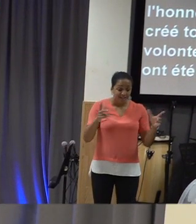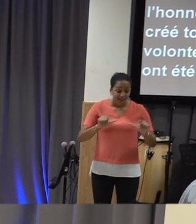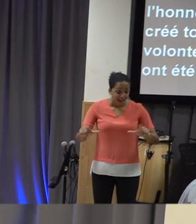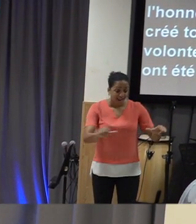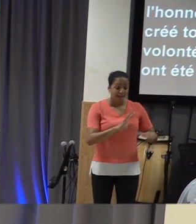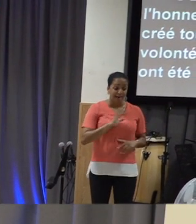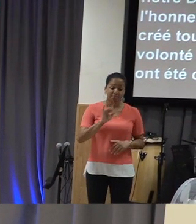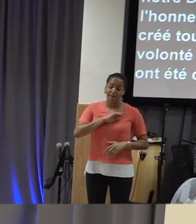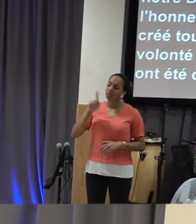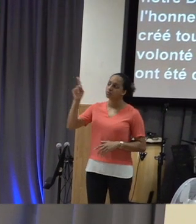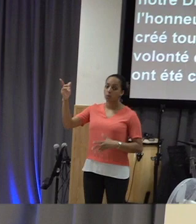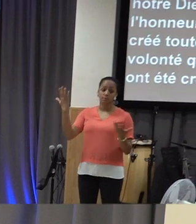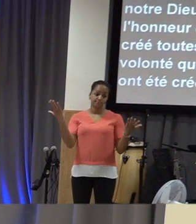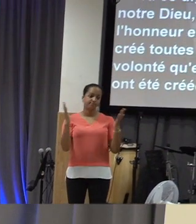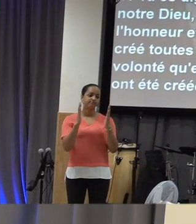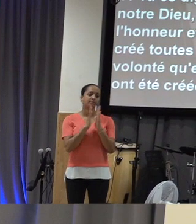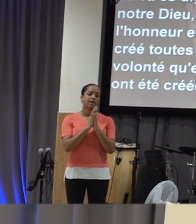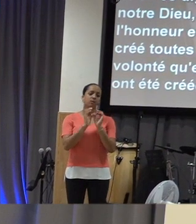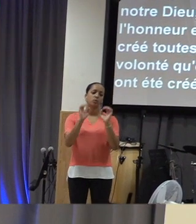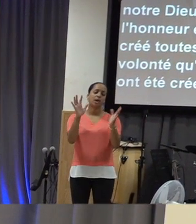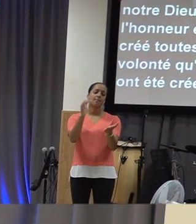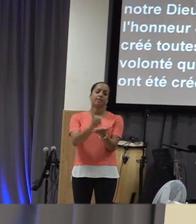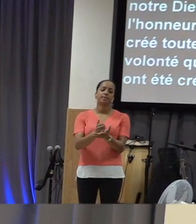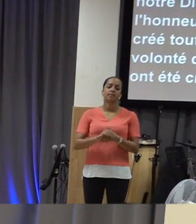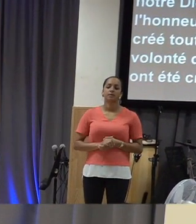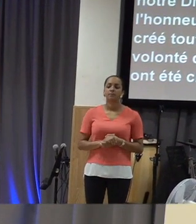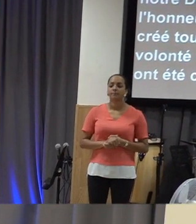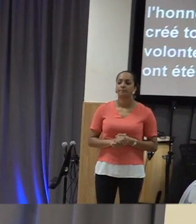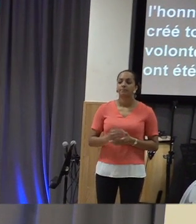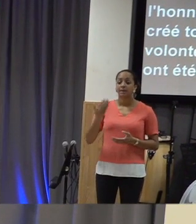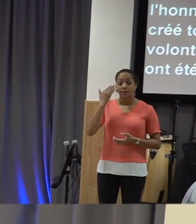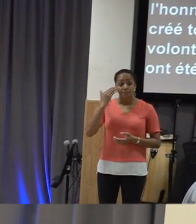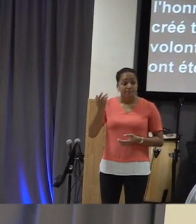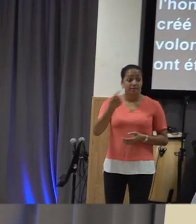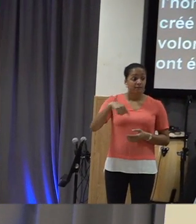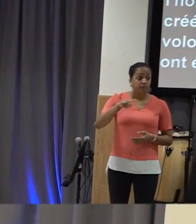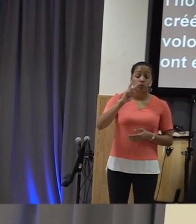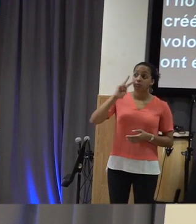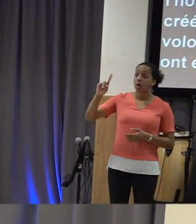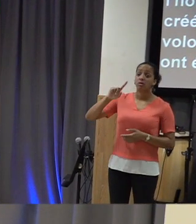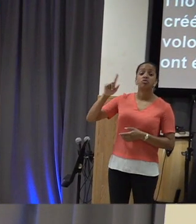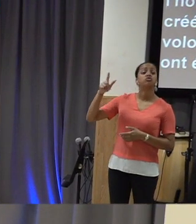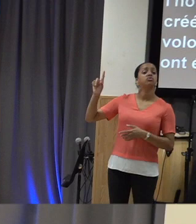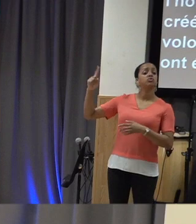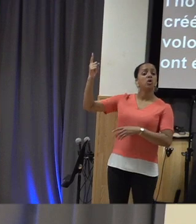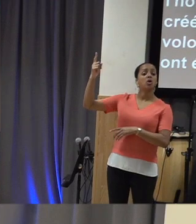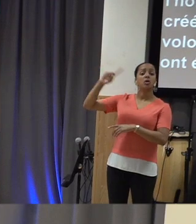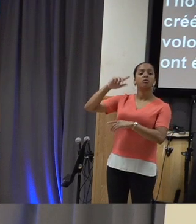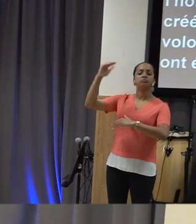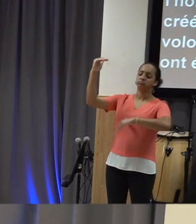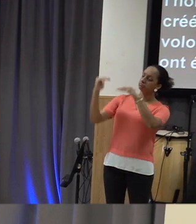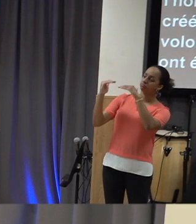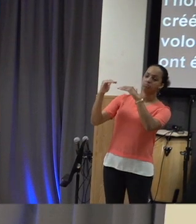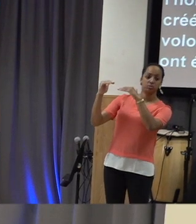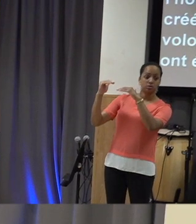créées. Alléluia. » Si tu ne considères pas Dieu comme étant au-dessus de toi, alors encore une fois, ta prière, mon frère, ma